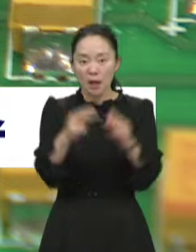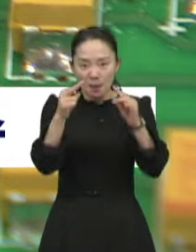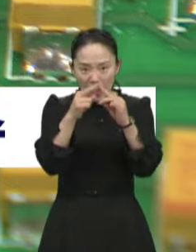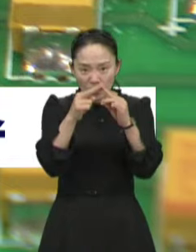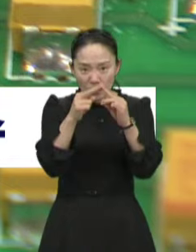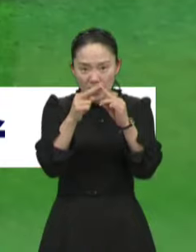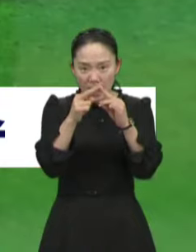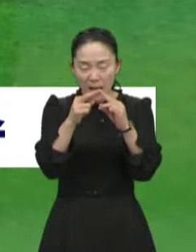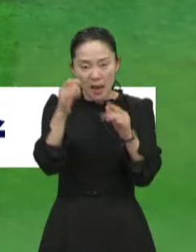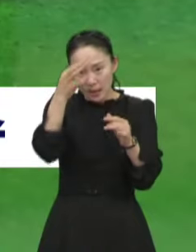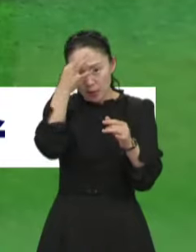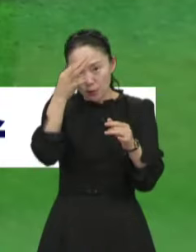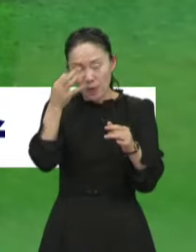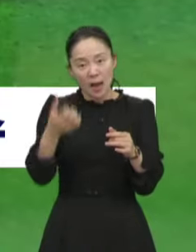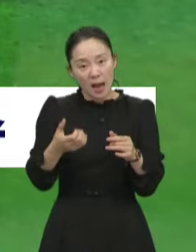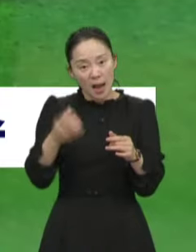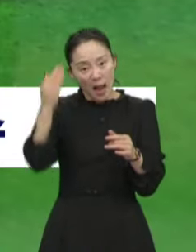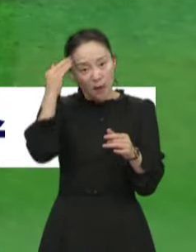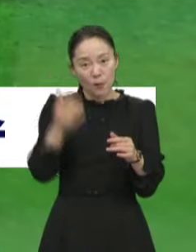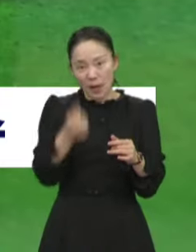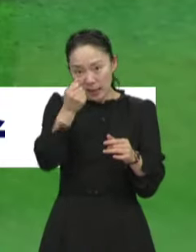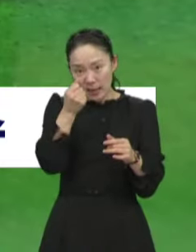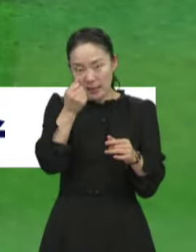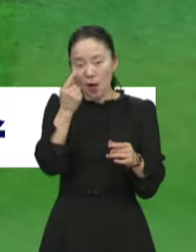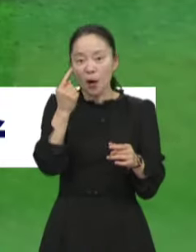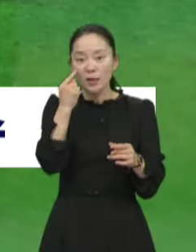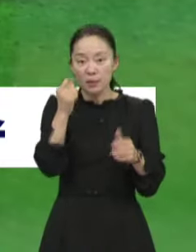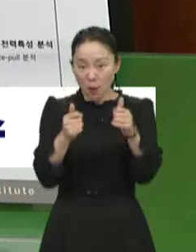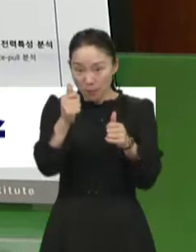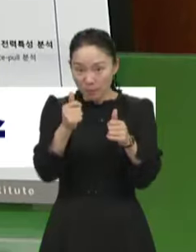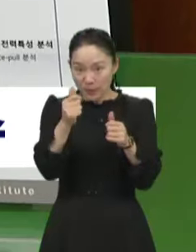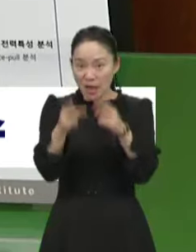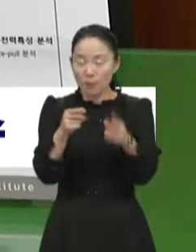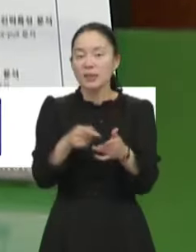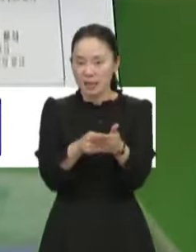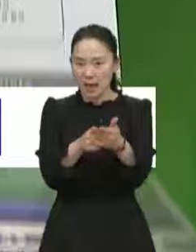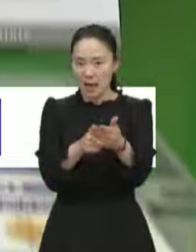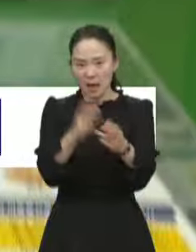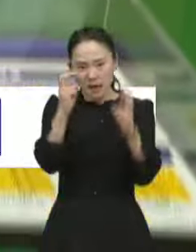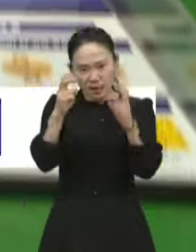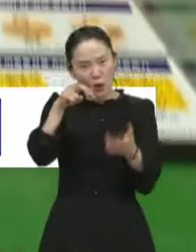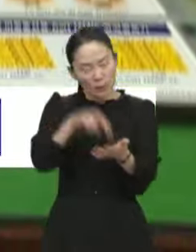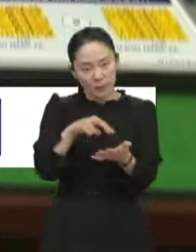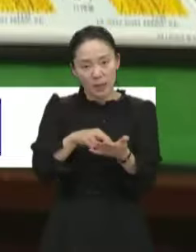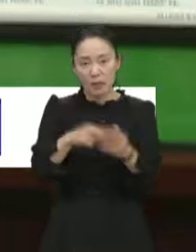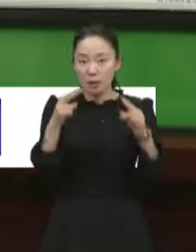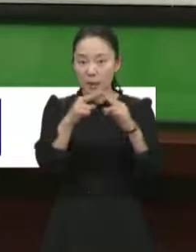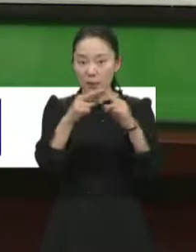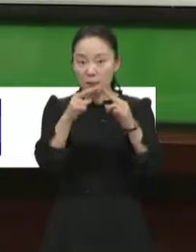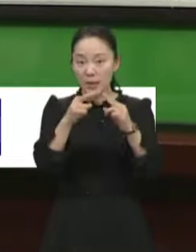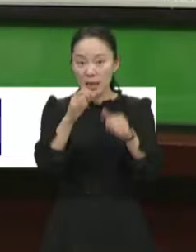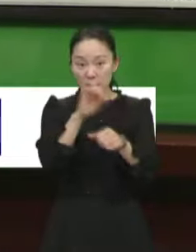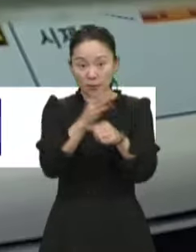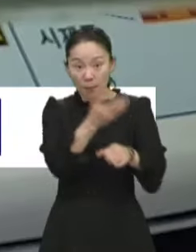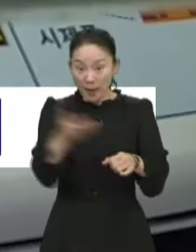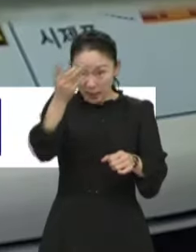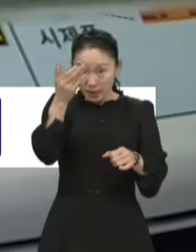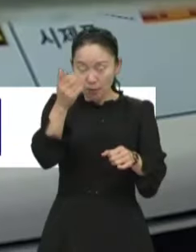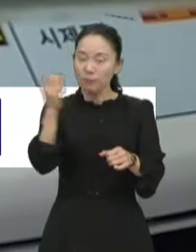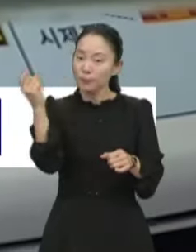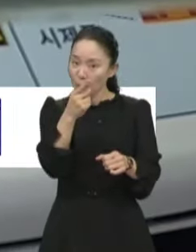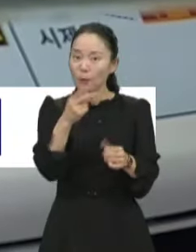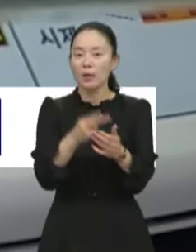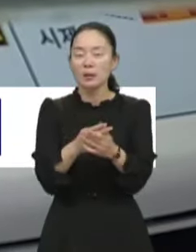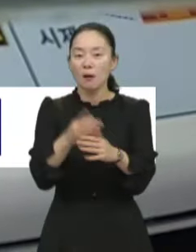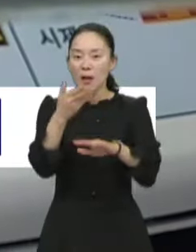위한 파운드리 시범 사업에 착수했습니다. 기업 입장에서는 반도체 소자 성능을 획기적으로 끌어올리는 것과 동시에